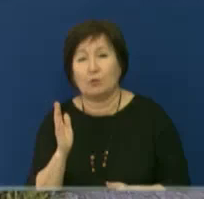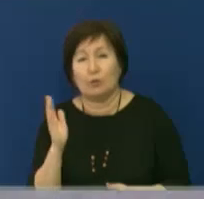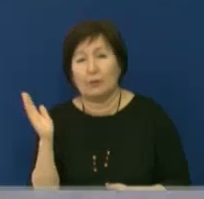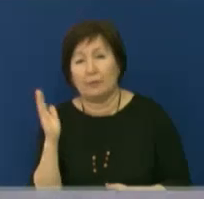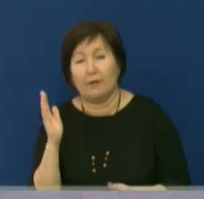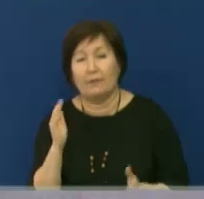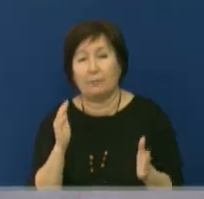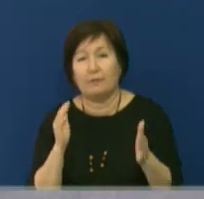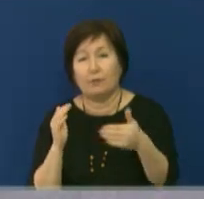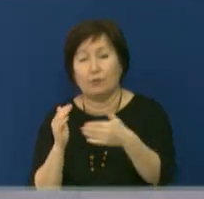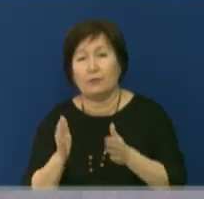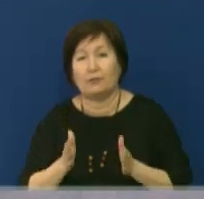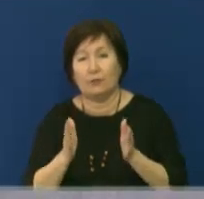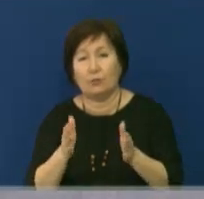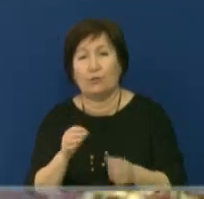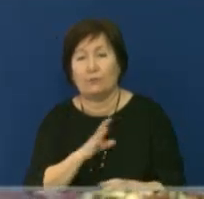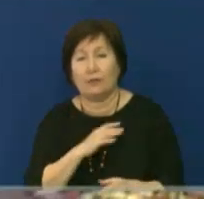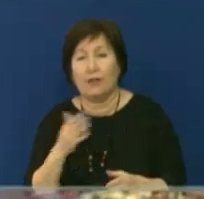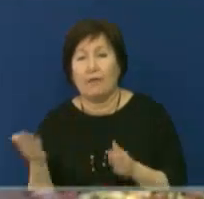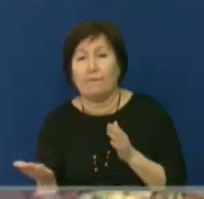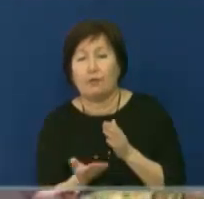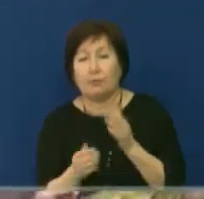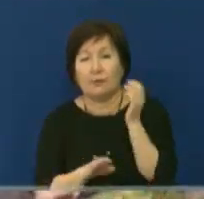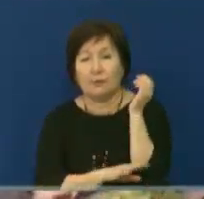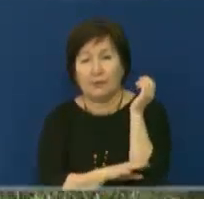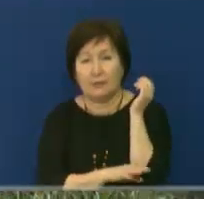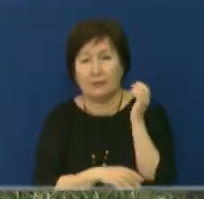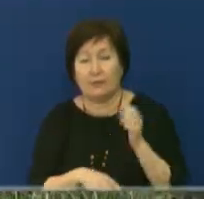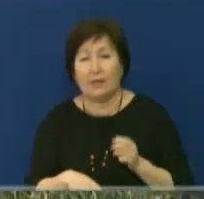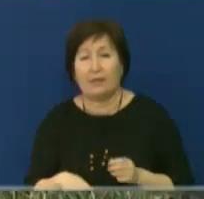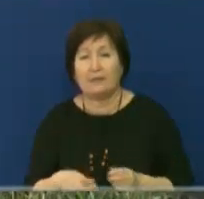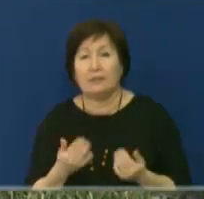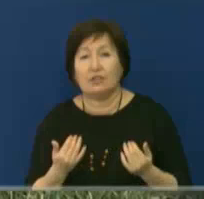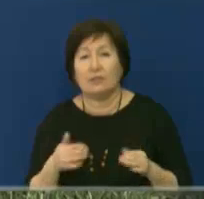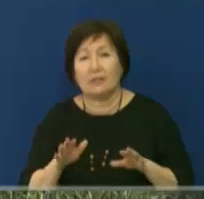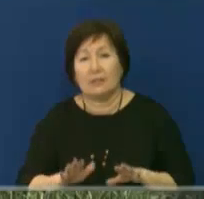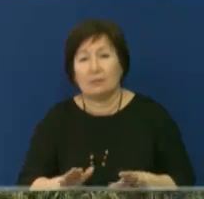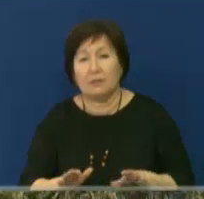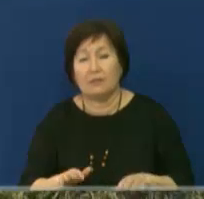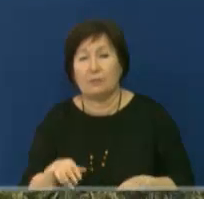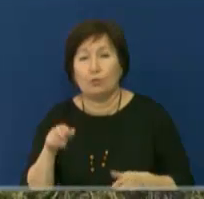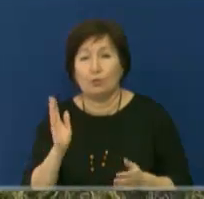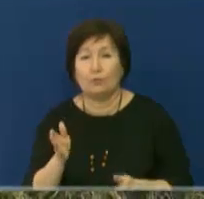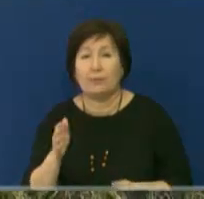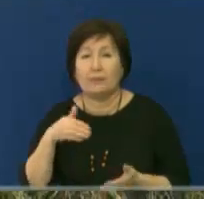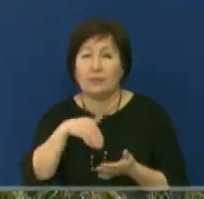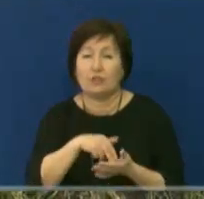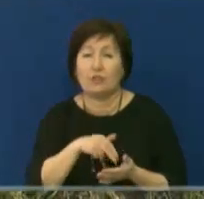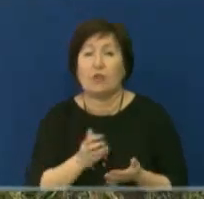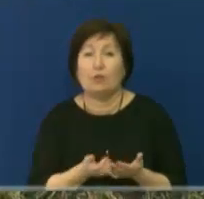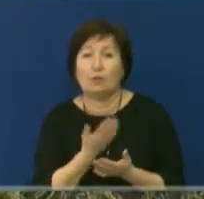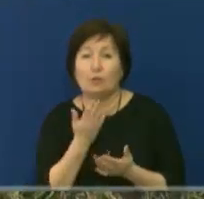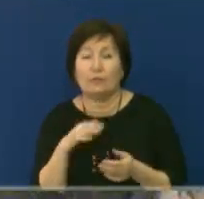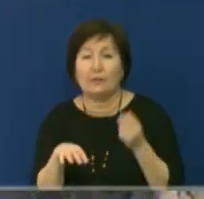өретінде қаламызда көшеттер егу шарасы қарқын алды. Оң жақ бұрылыстар салу жобасын іске асырушы мекеме өкілдерінің айтуынша,